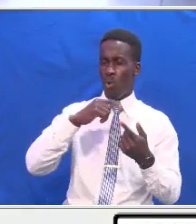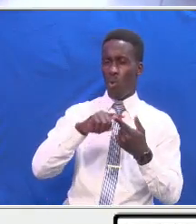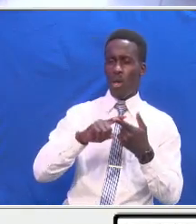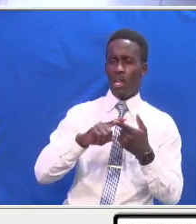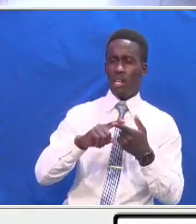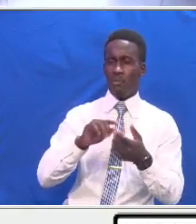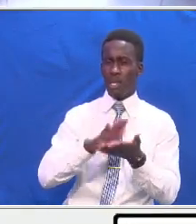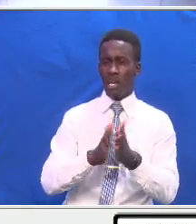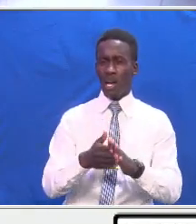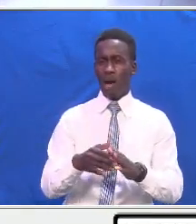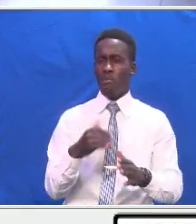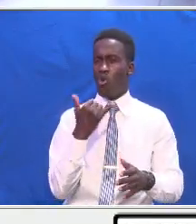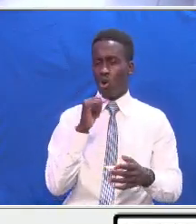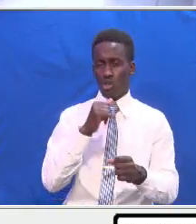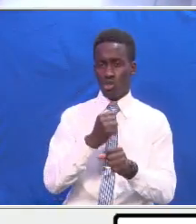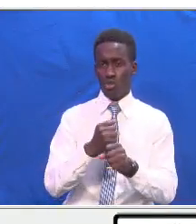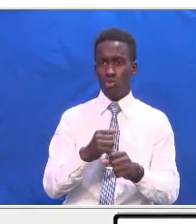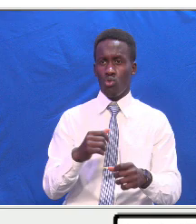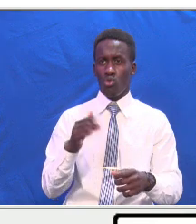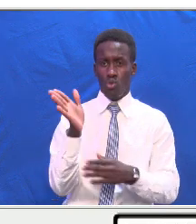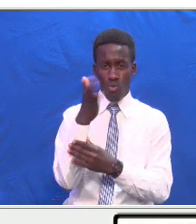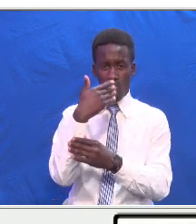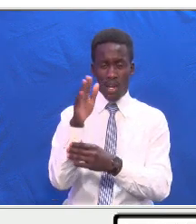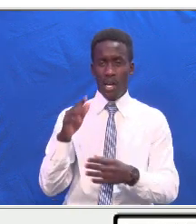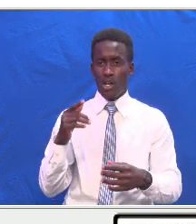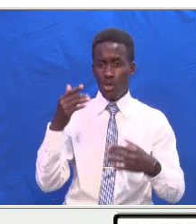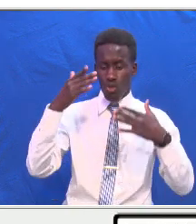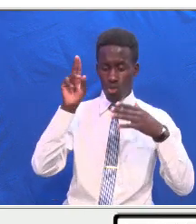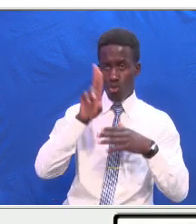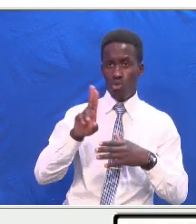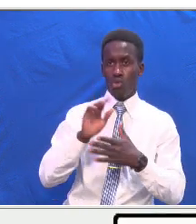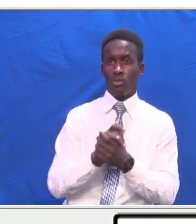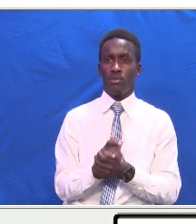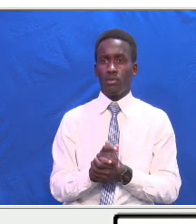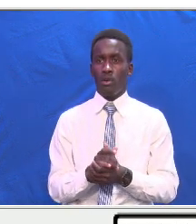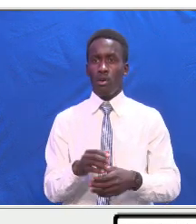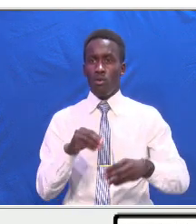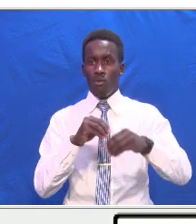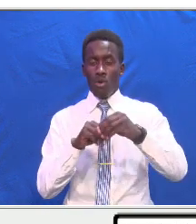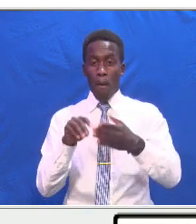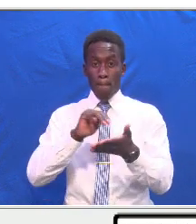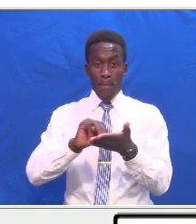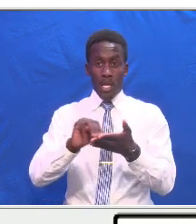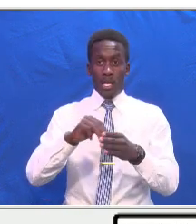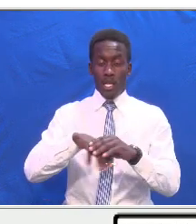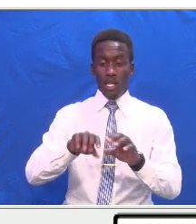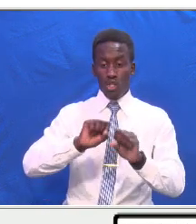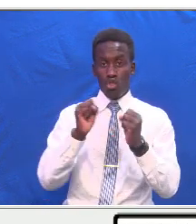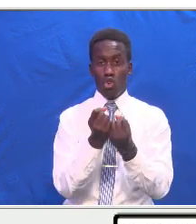wear a flag in this country you will be arrested for? Kulingana na ujumbe wake kwenye mtandao wa kijamii Jumamosi